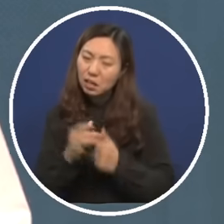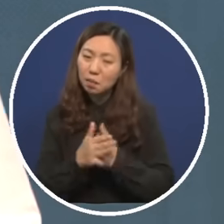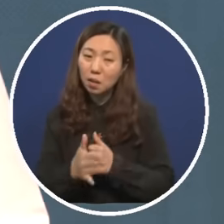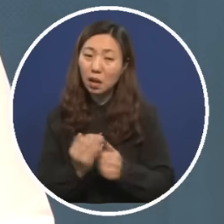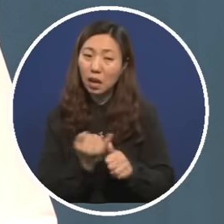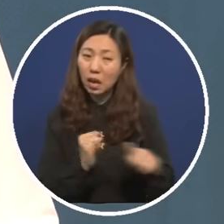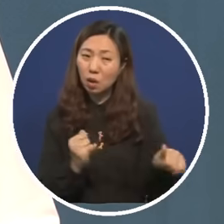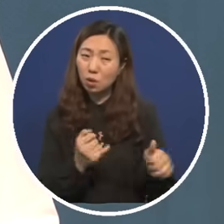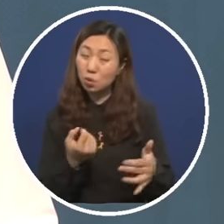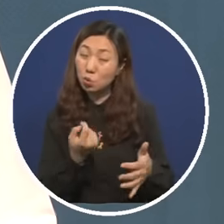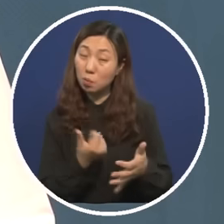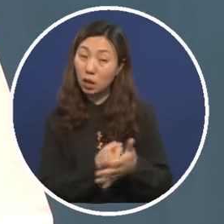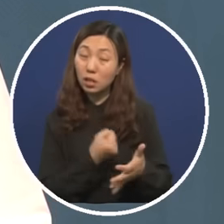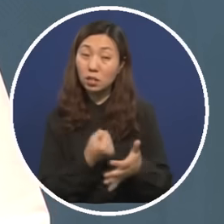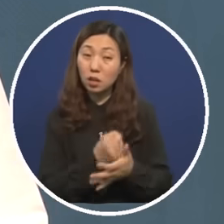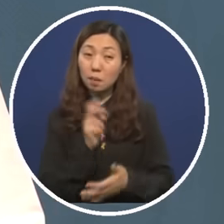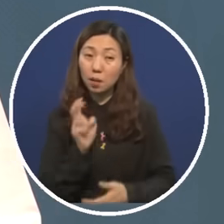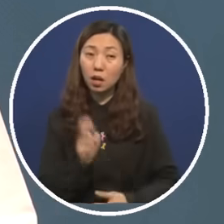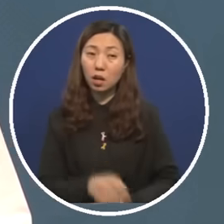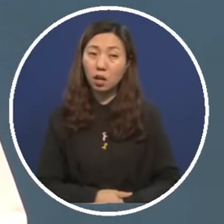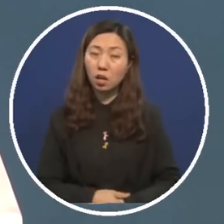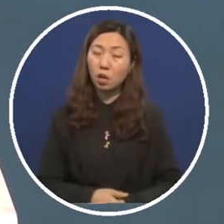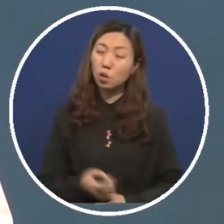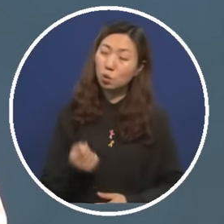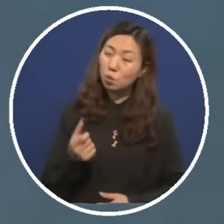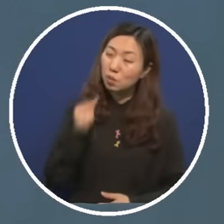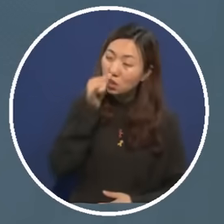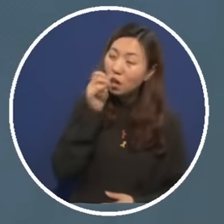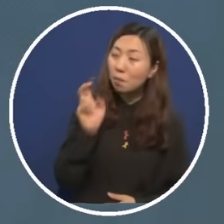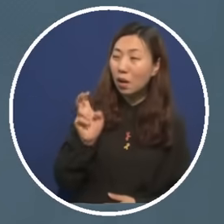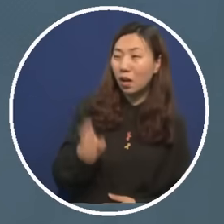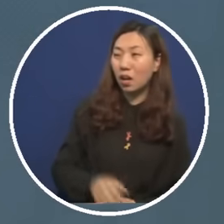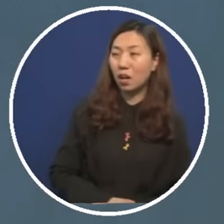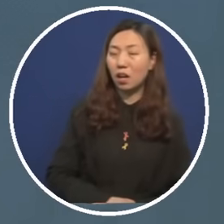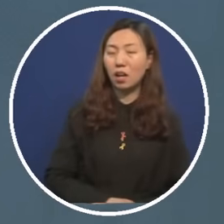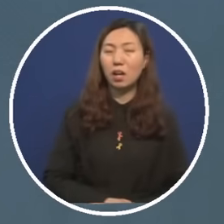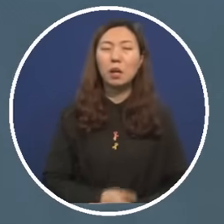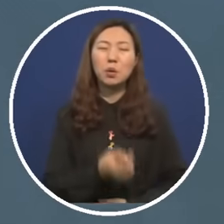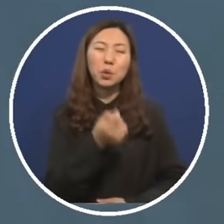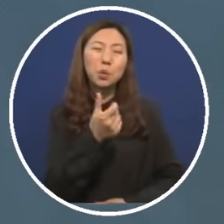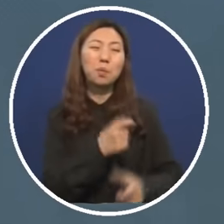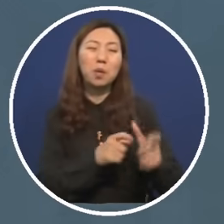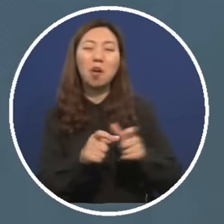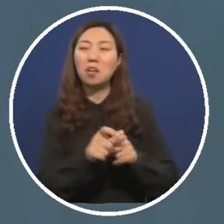아쉬운 것 같네요. 뭐 없지 않아 있는 것 같아요. 네, 조금. 그럼 좀 더 살아보세요.